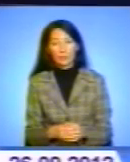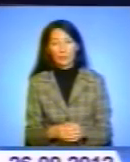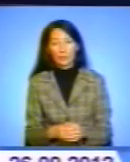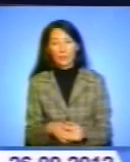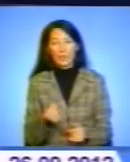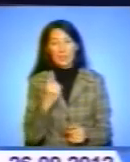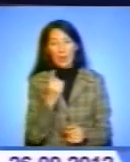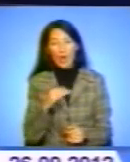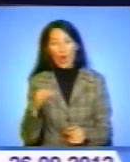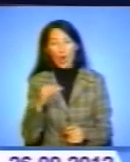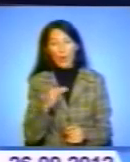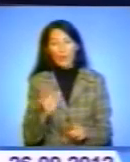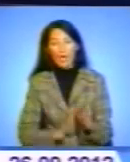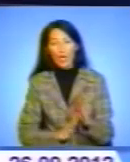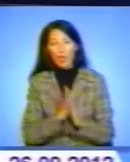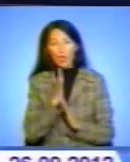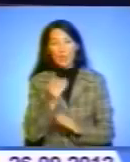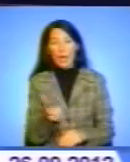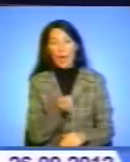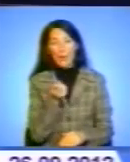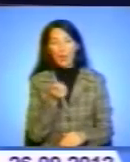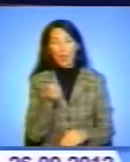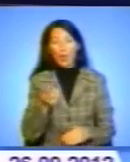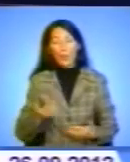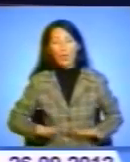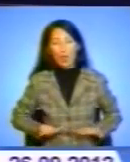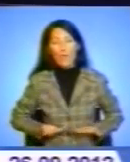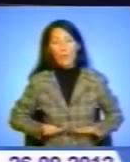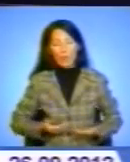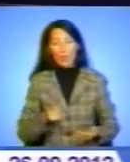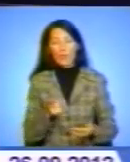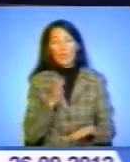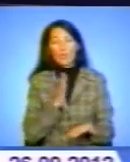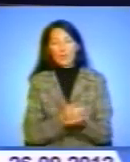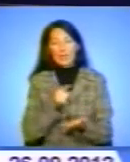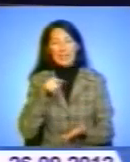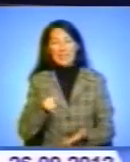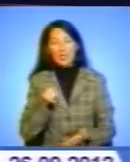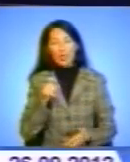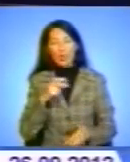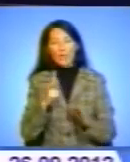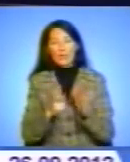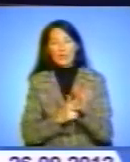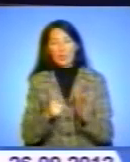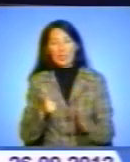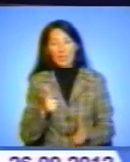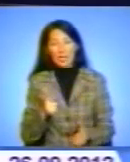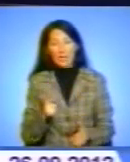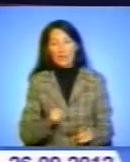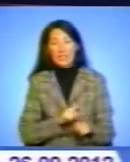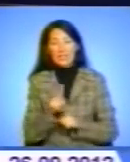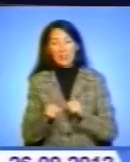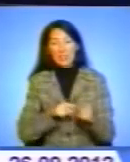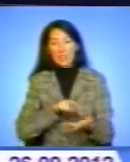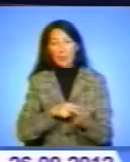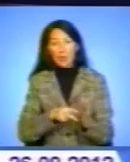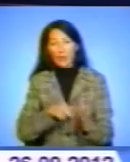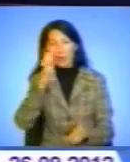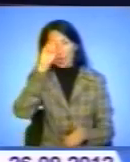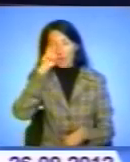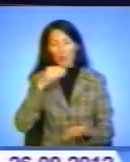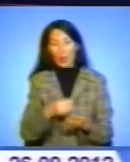З 1 жовтня зросте прожитковий мінімум. Він становитиме 1118 гривень. Зміни заплановані у